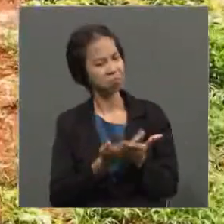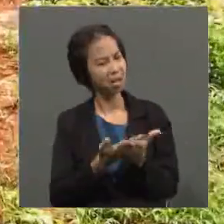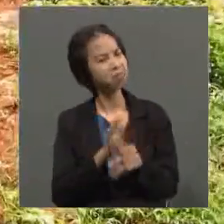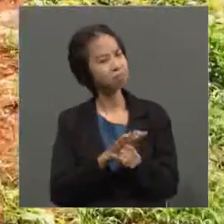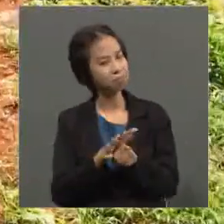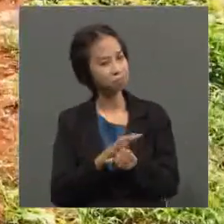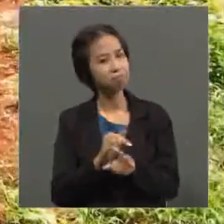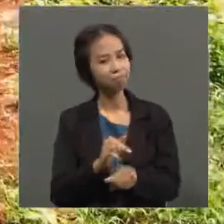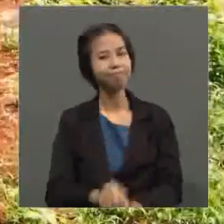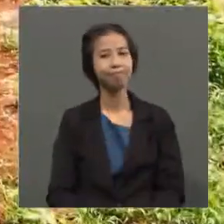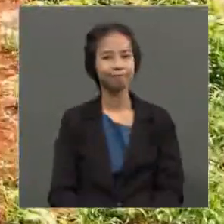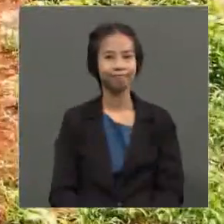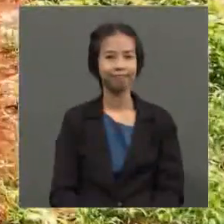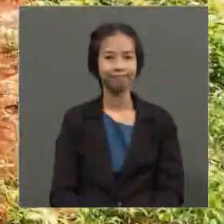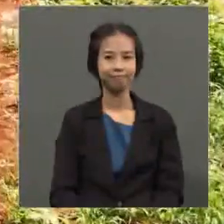ค่ะ